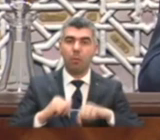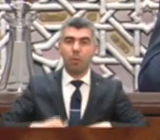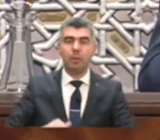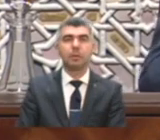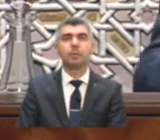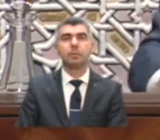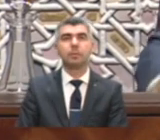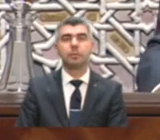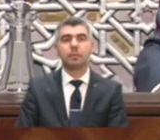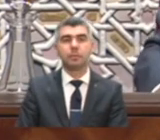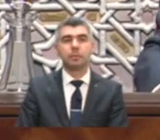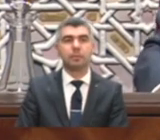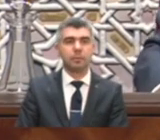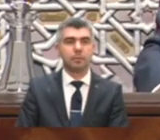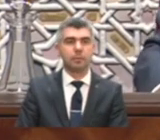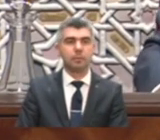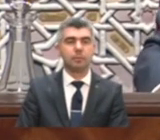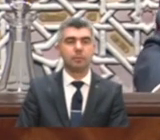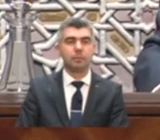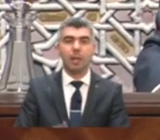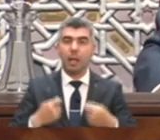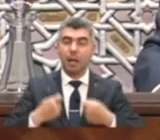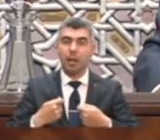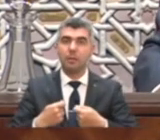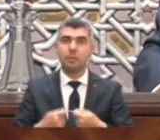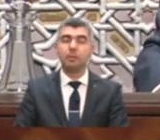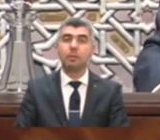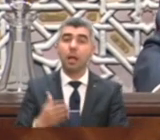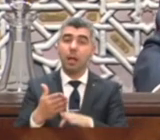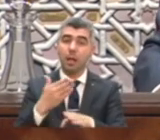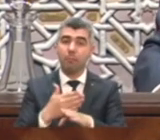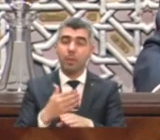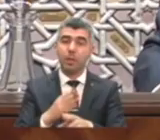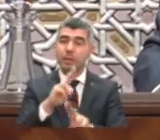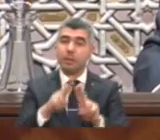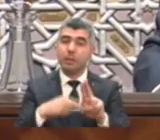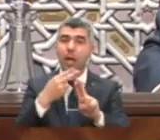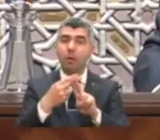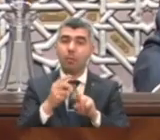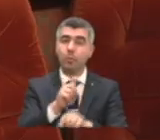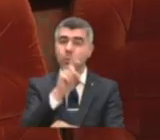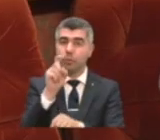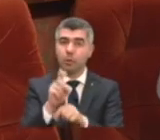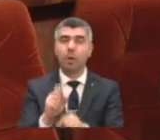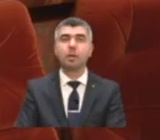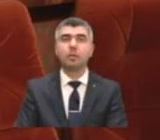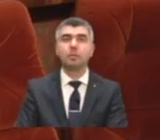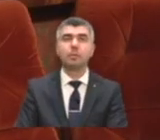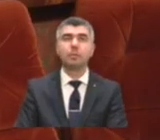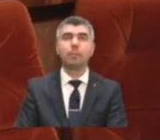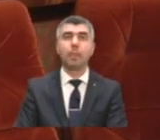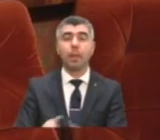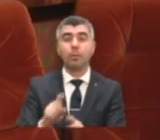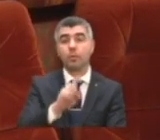تفضلوا مشكورين. رئيس محترم، قبل الجواب على هذا السؤال الثالث على المطارح العشوائيه، عندك السؤال